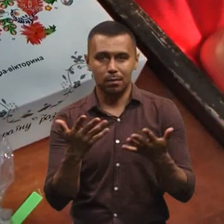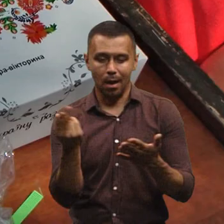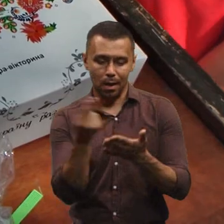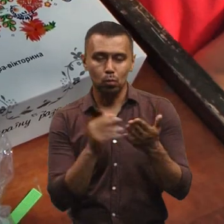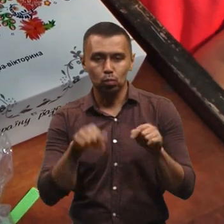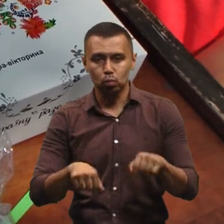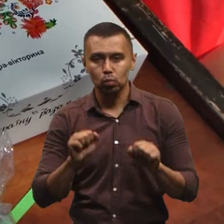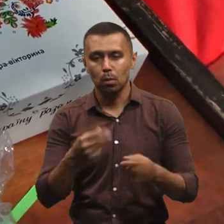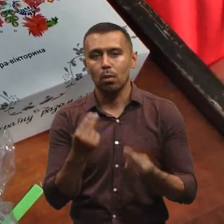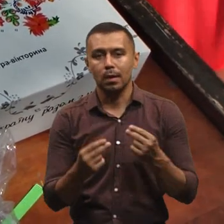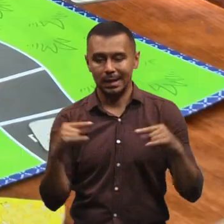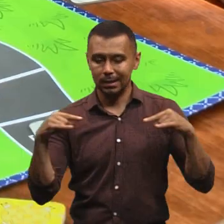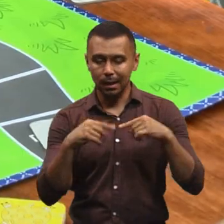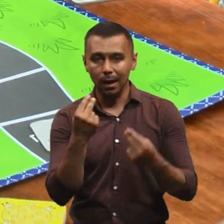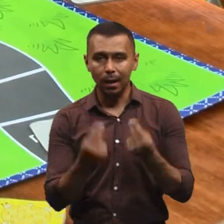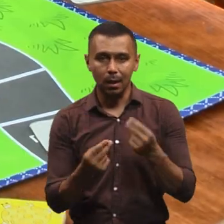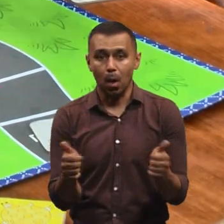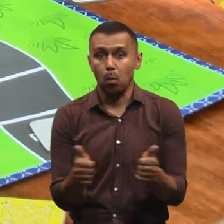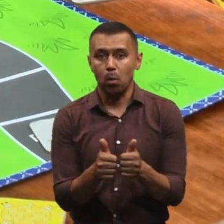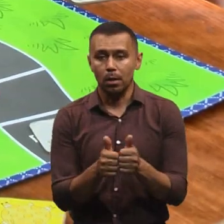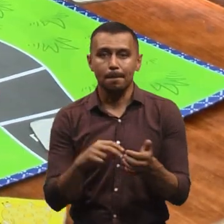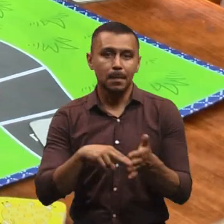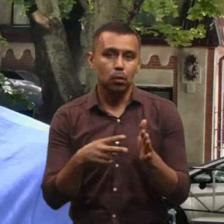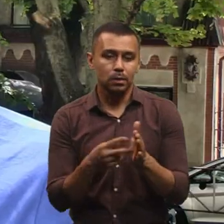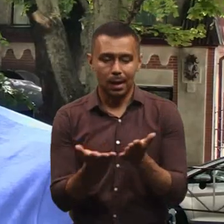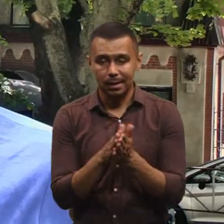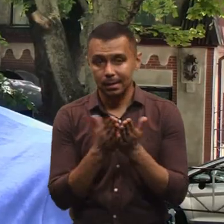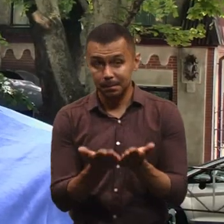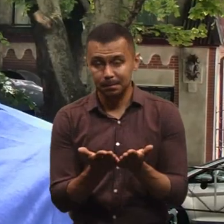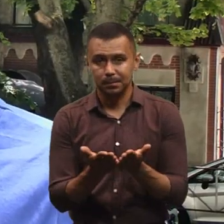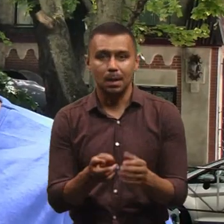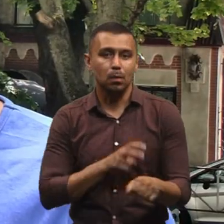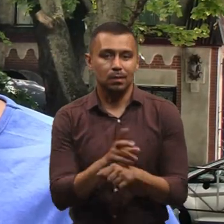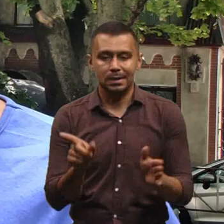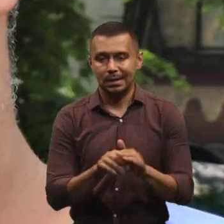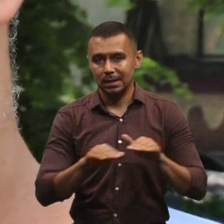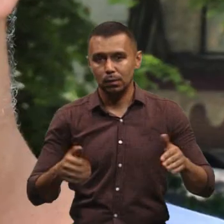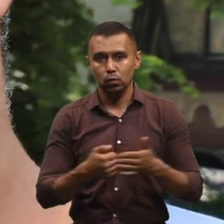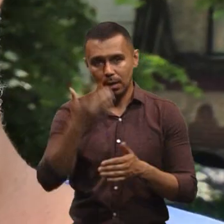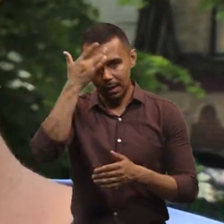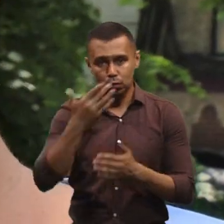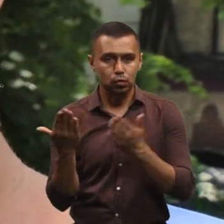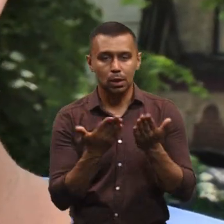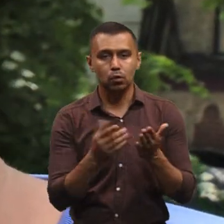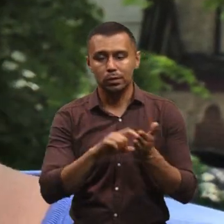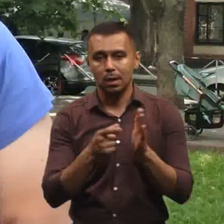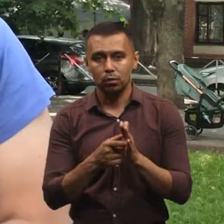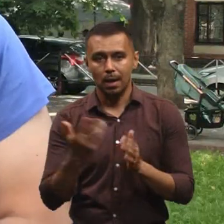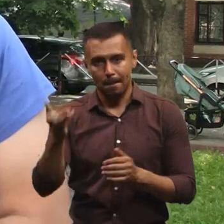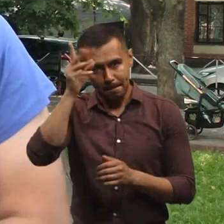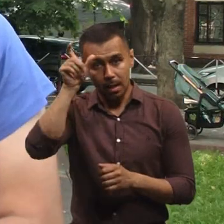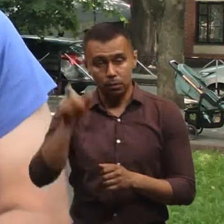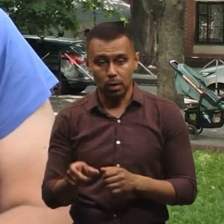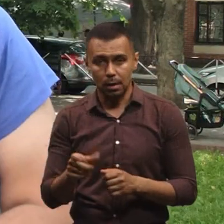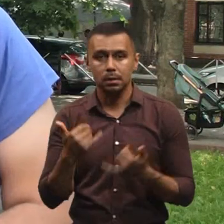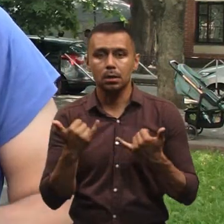тут ще можна пограти в настільні ігри а поряд пропонується книги прийшов з дітьми до літнього читального залу хмельничанин Назар зараз